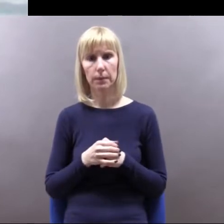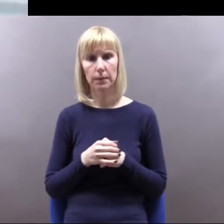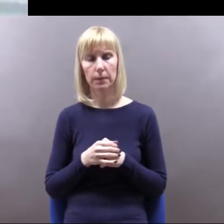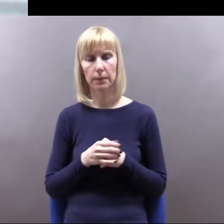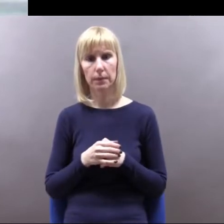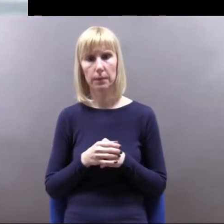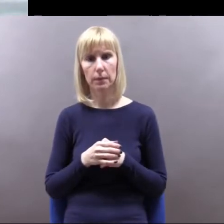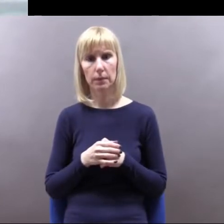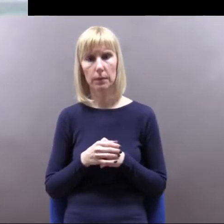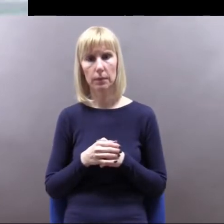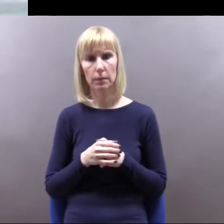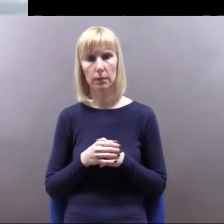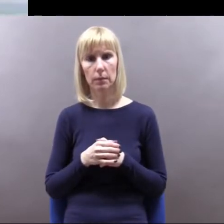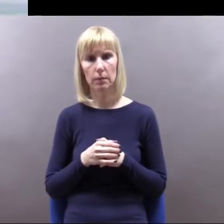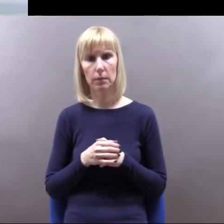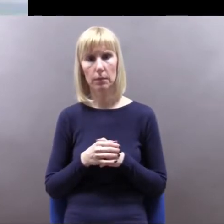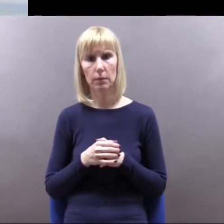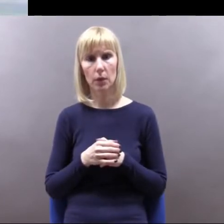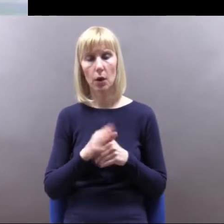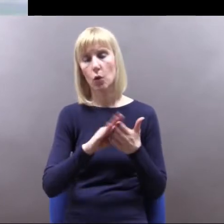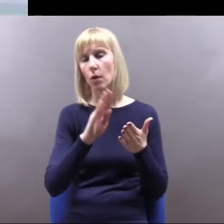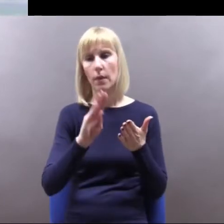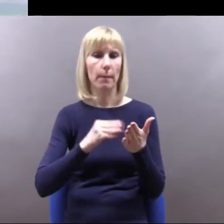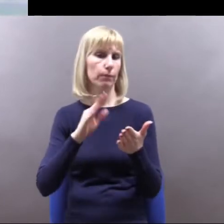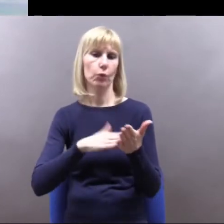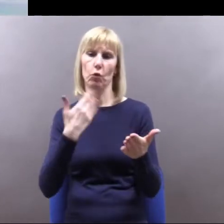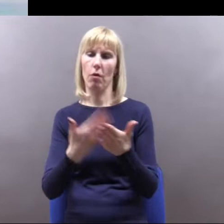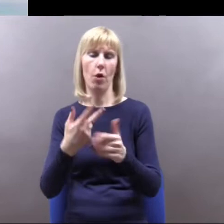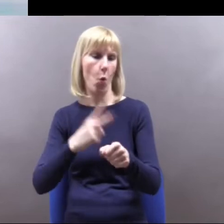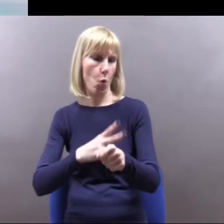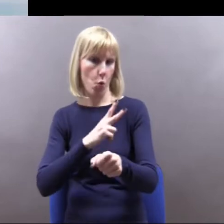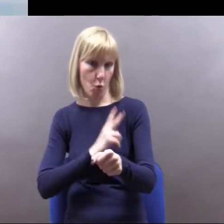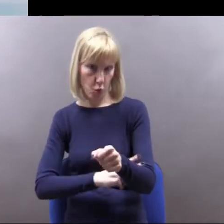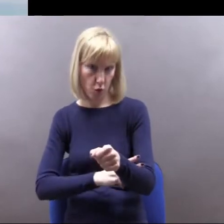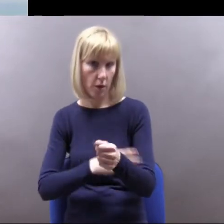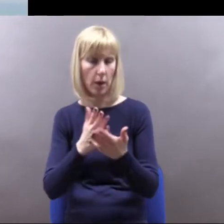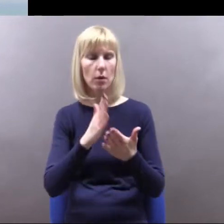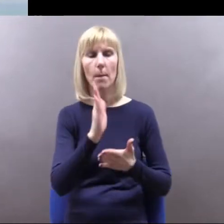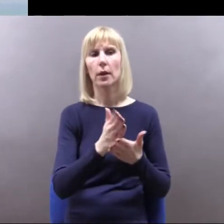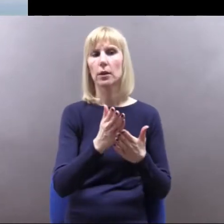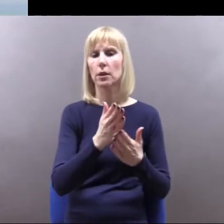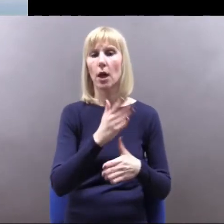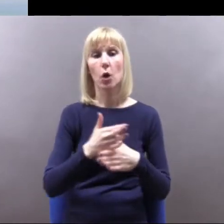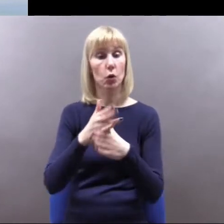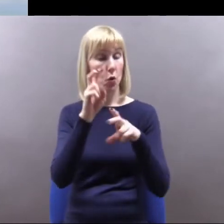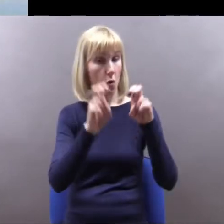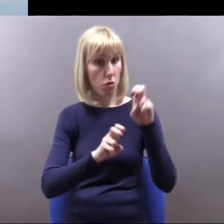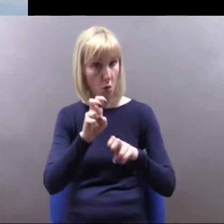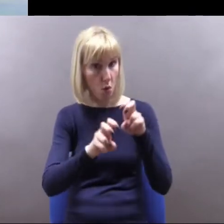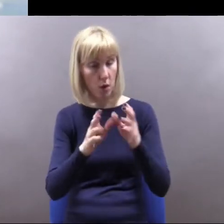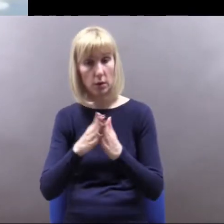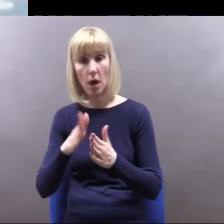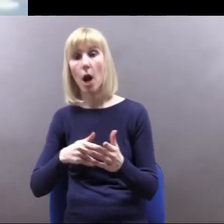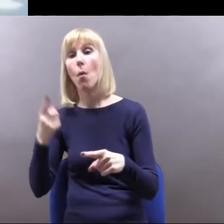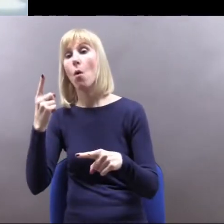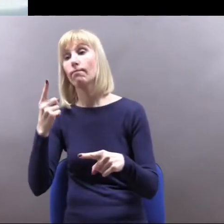tego urządzenia. Czyli to, że w takim przysłowiowym, przykładowym urzędzie ten schodołaz będzie, czy będzie ta